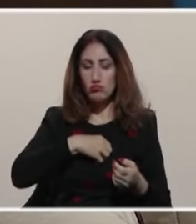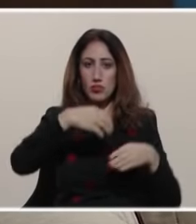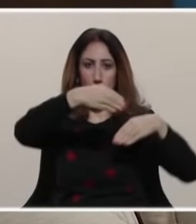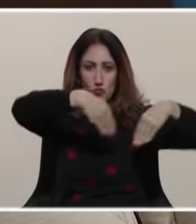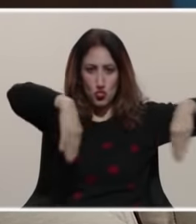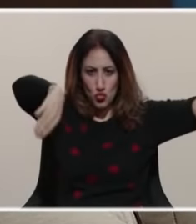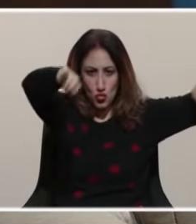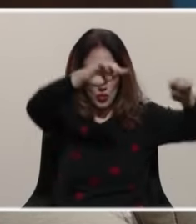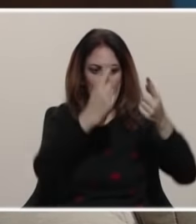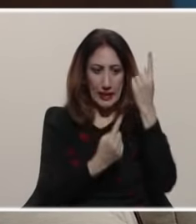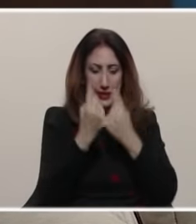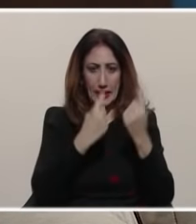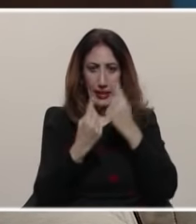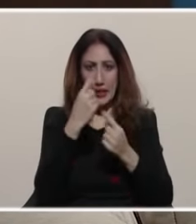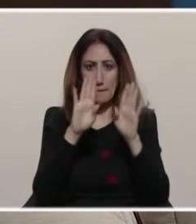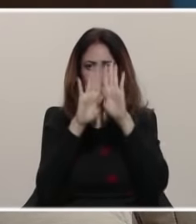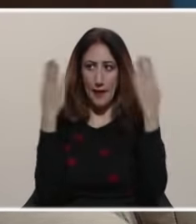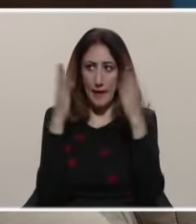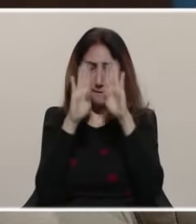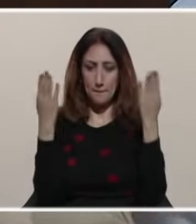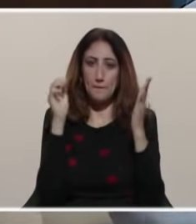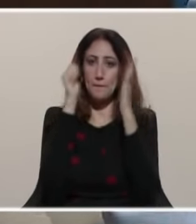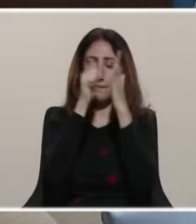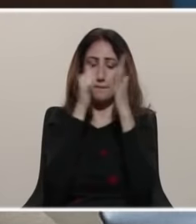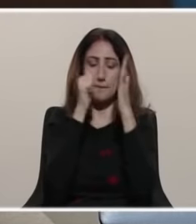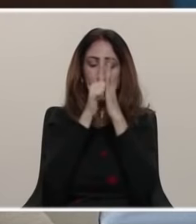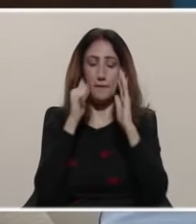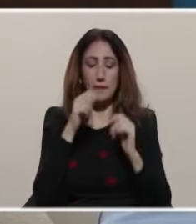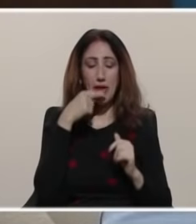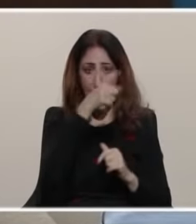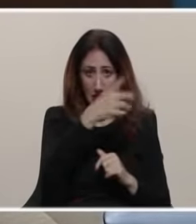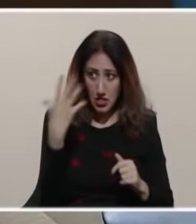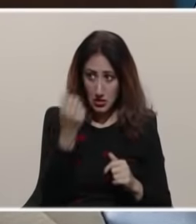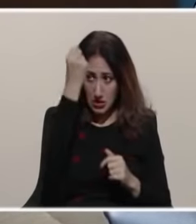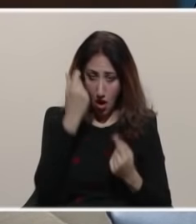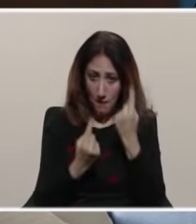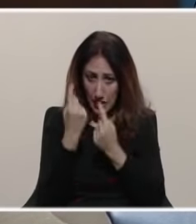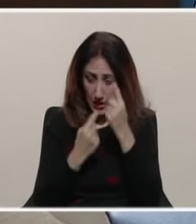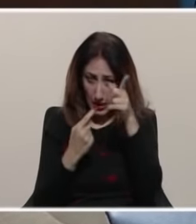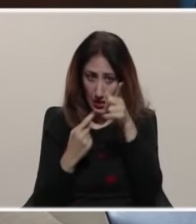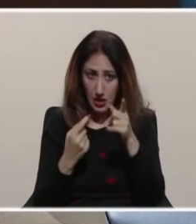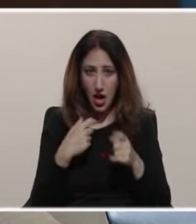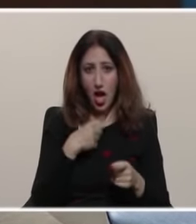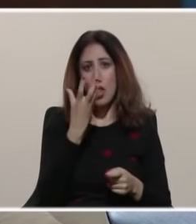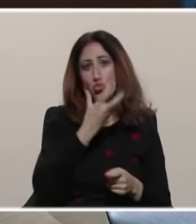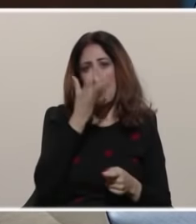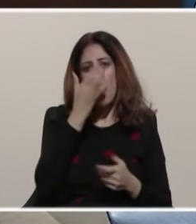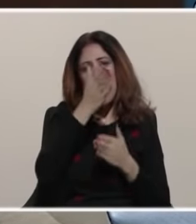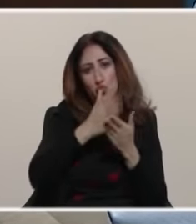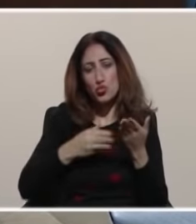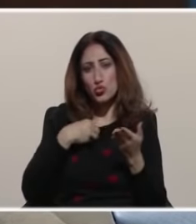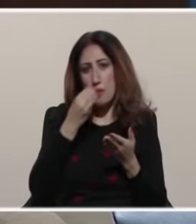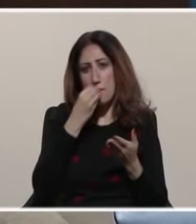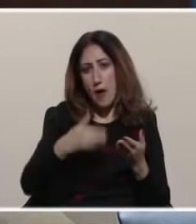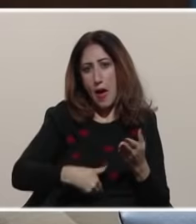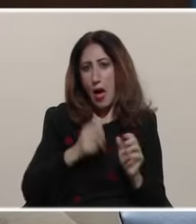لما جه عند الباب خبط على باب الجنينة طلع له حد، قال له أنت صاحب الجنينة؟ قال له ليه؟ قال له أكلت نصف التفاحة دي،